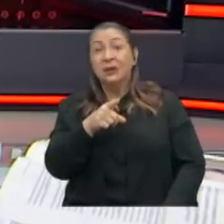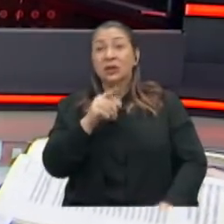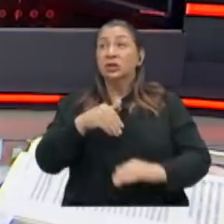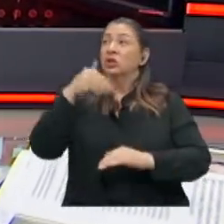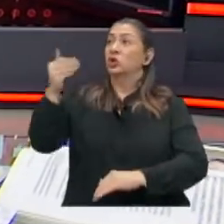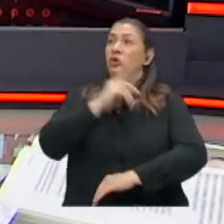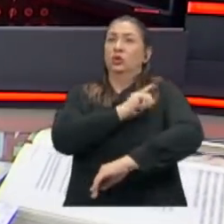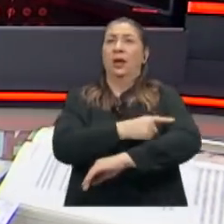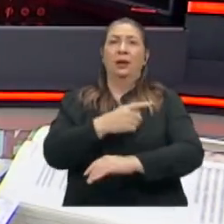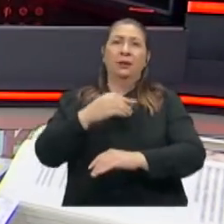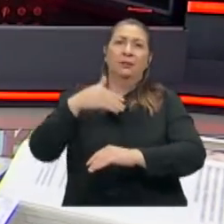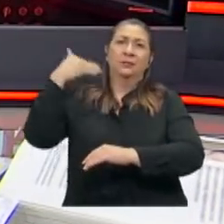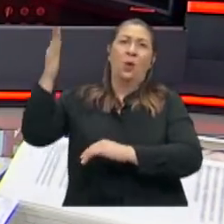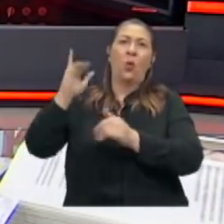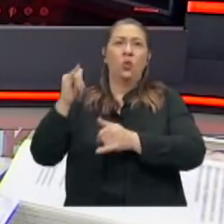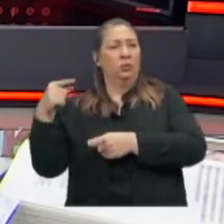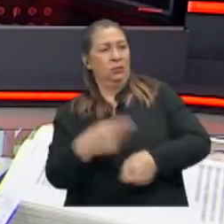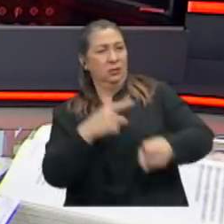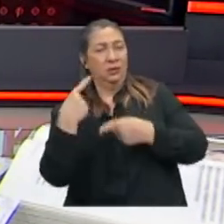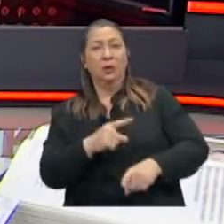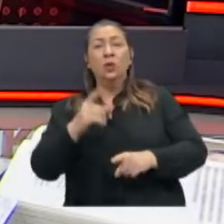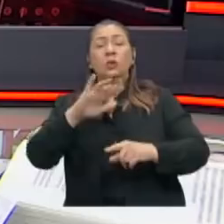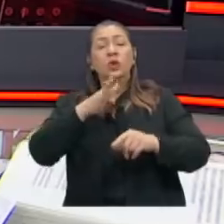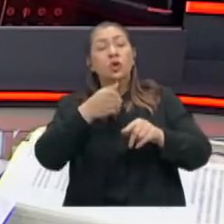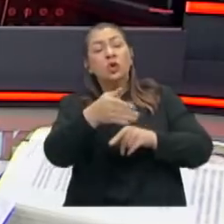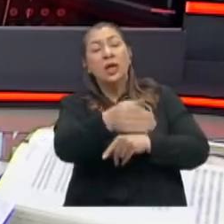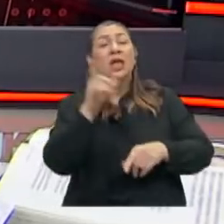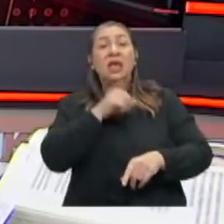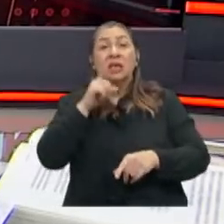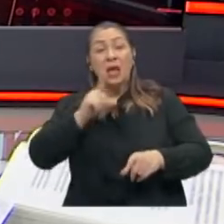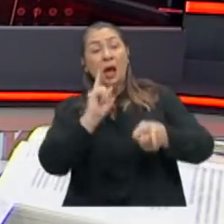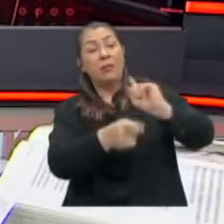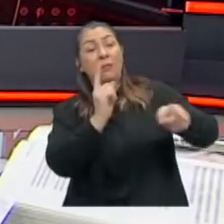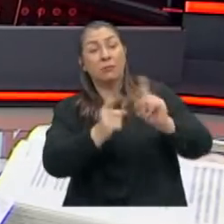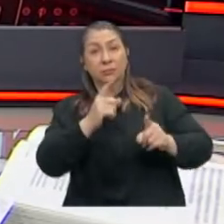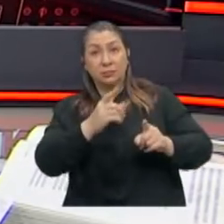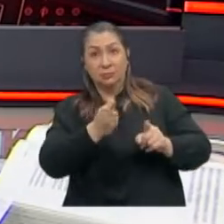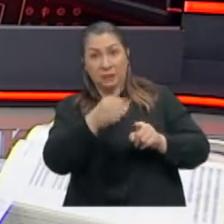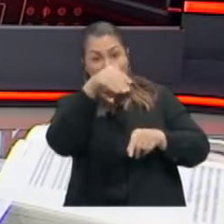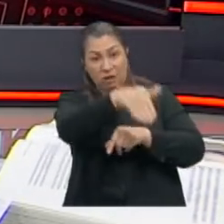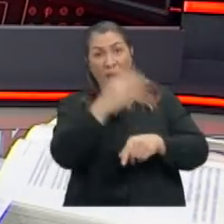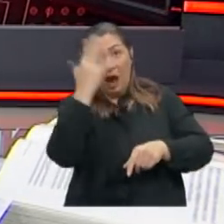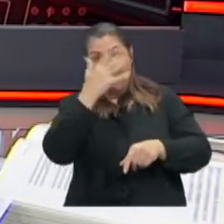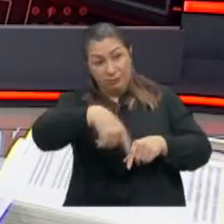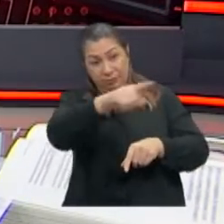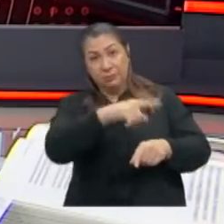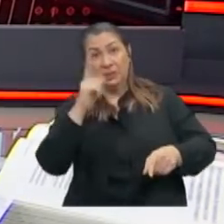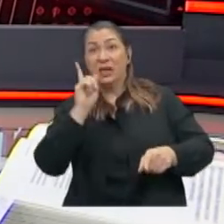dış güçler filan deniyor. Arkadaş, bütün Körfez ülkelerine, ki İngilizler yönetiyor, bu Arap